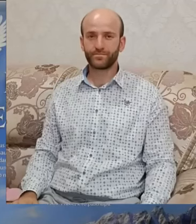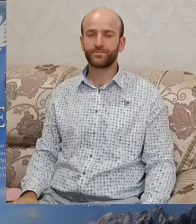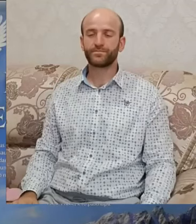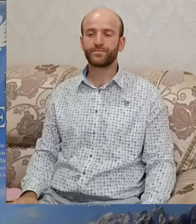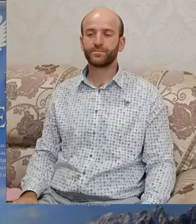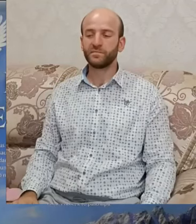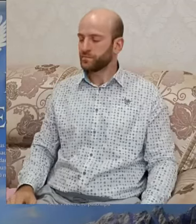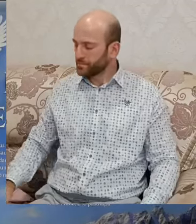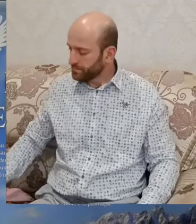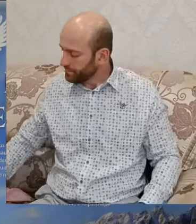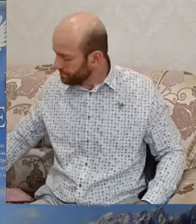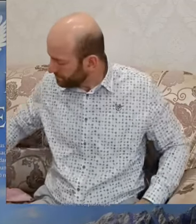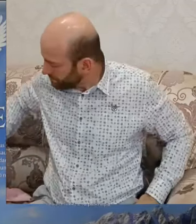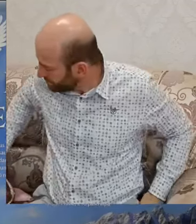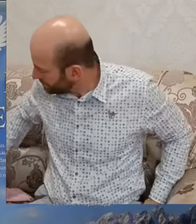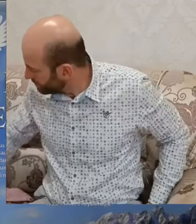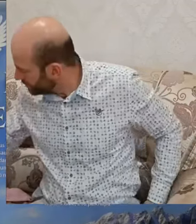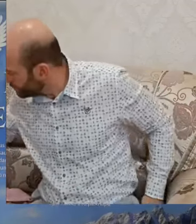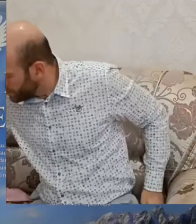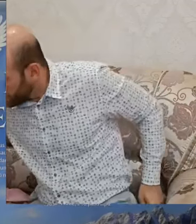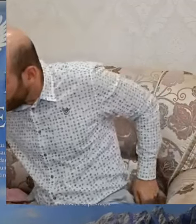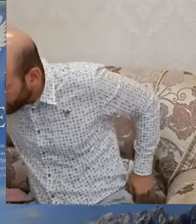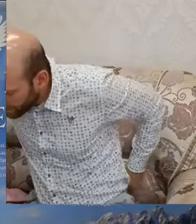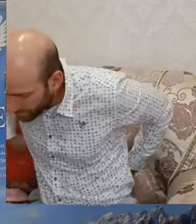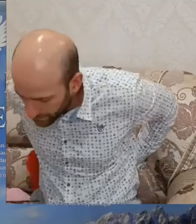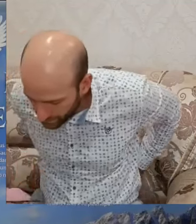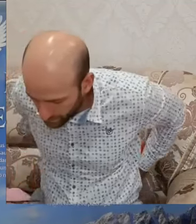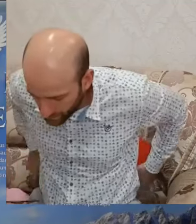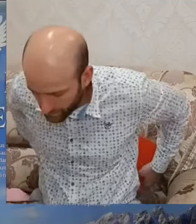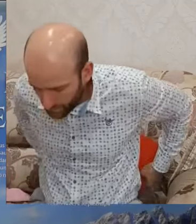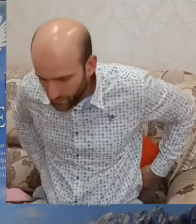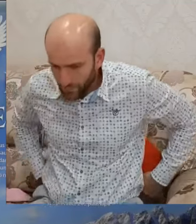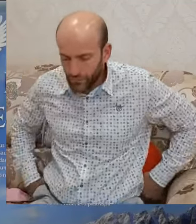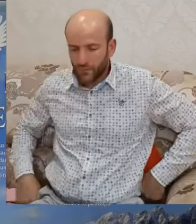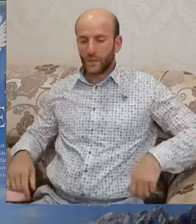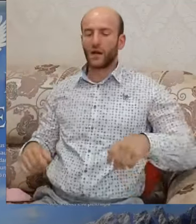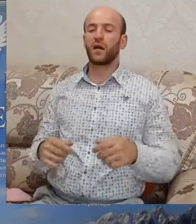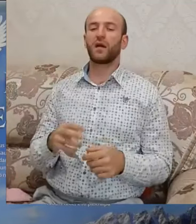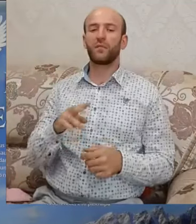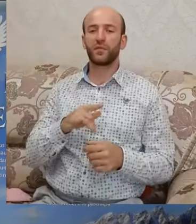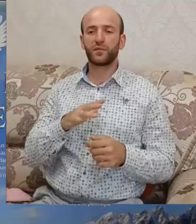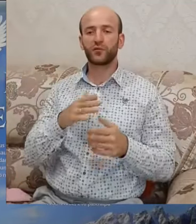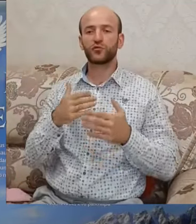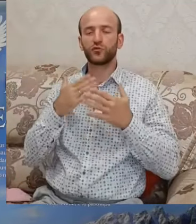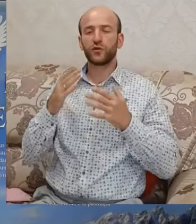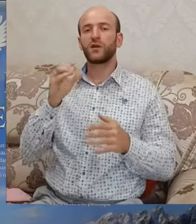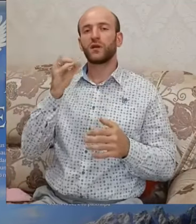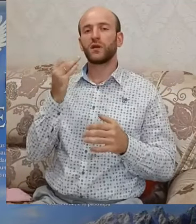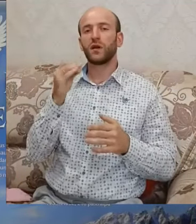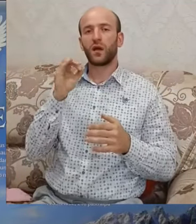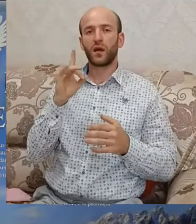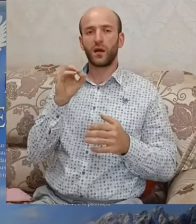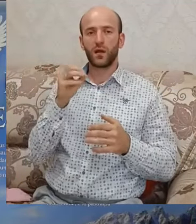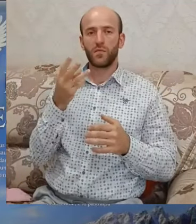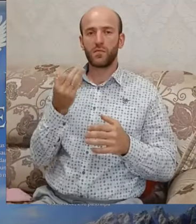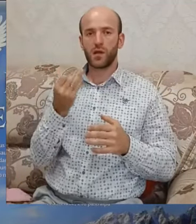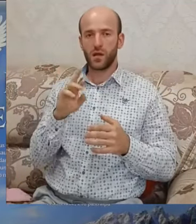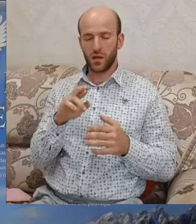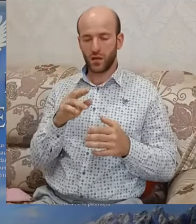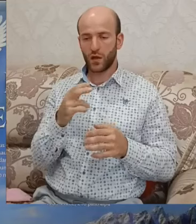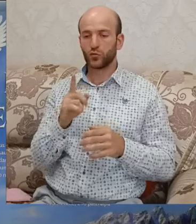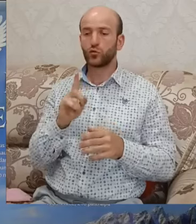Mes perskaitėme Мы прочитали Jeremiju, kad Dievas budi prie savo žodžio, что Бог бодрствует над своим словом,